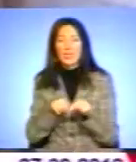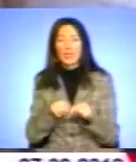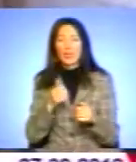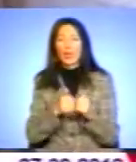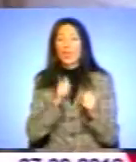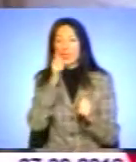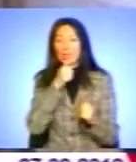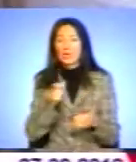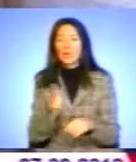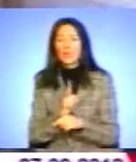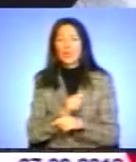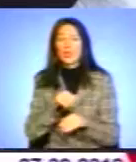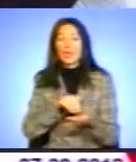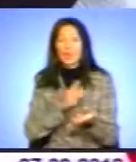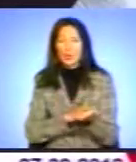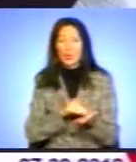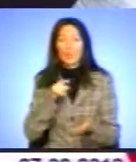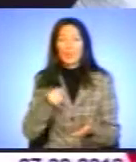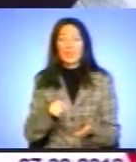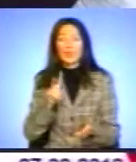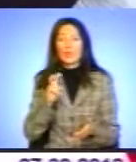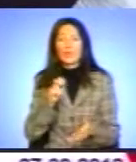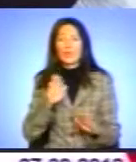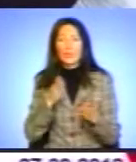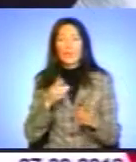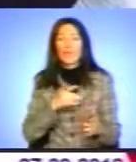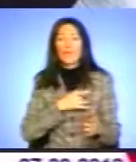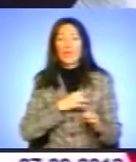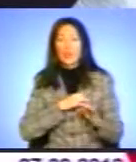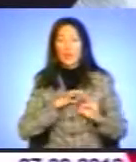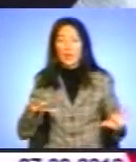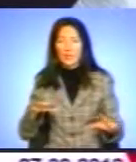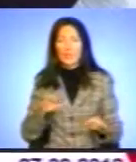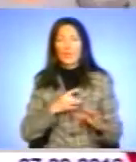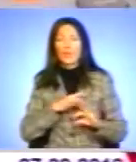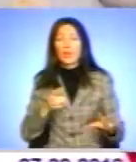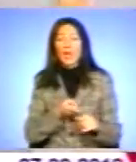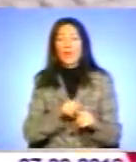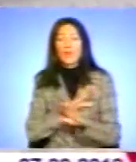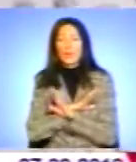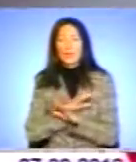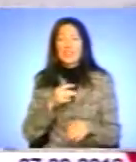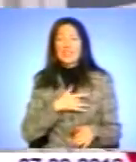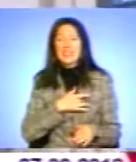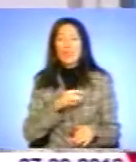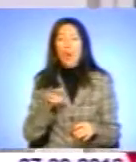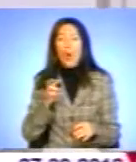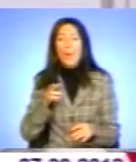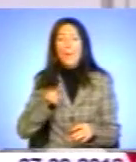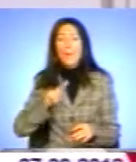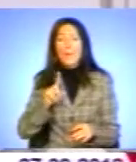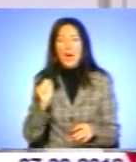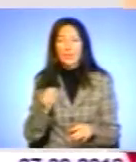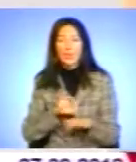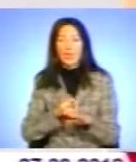Тернопільщині реєструють 1200 випадків інфарктів міокарда. Інфаркт або відмирання серцевого м'яза – недуга, яку при